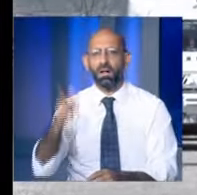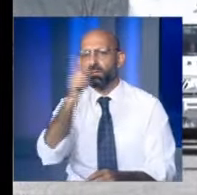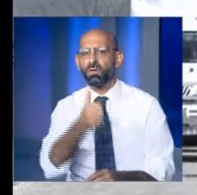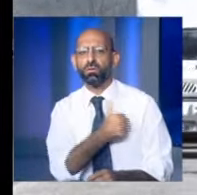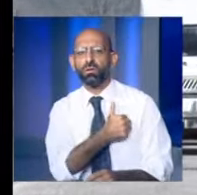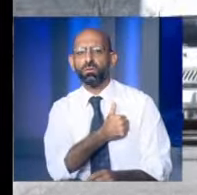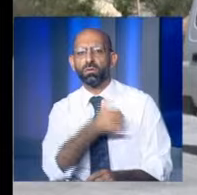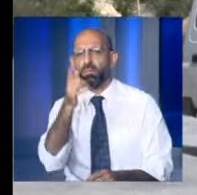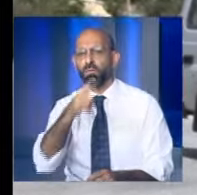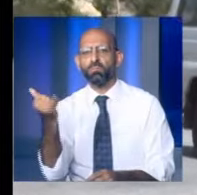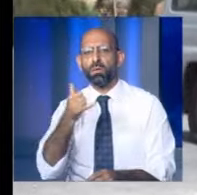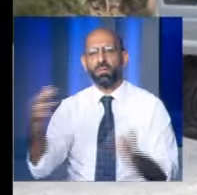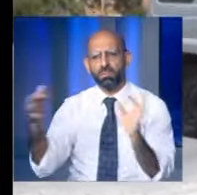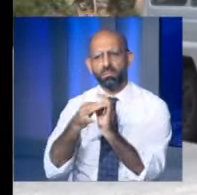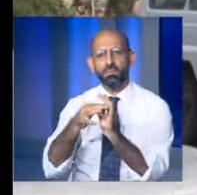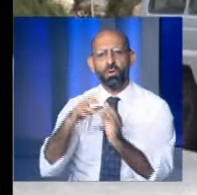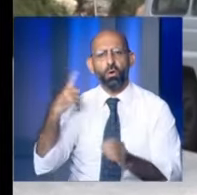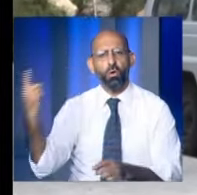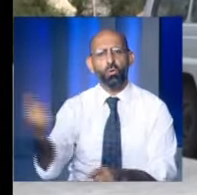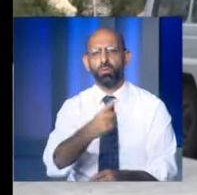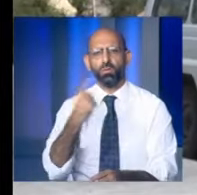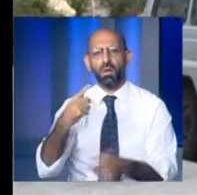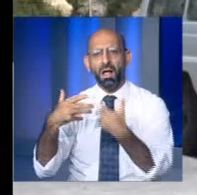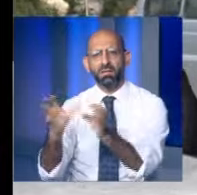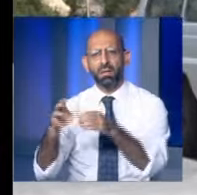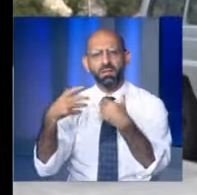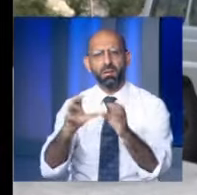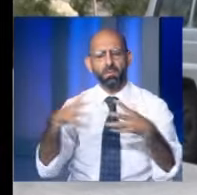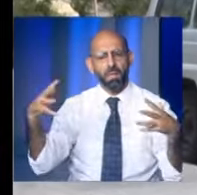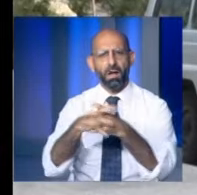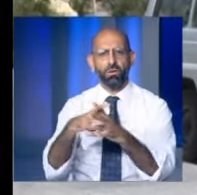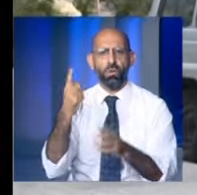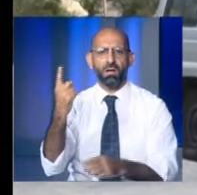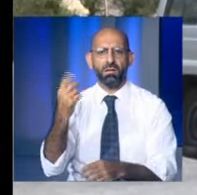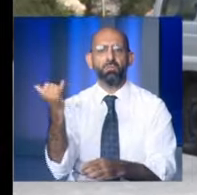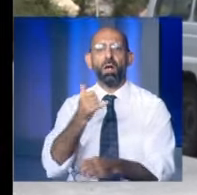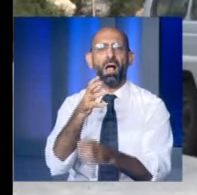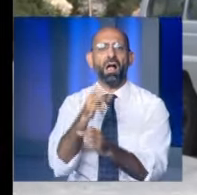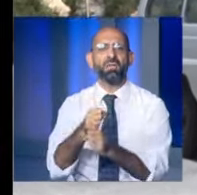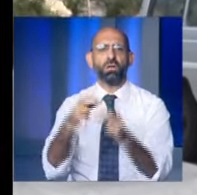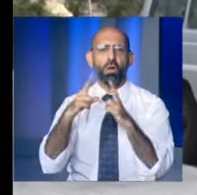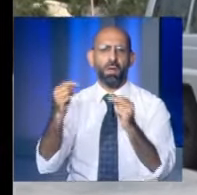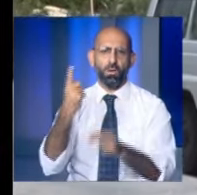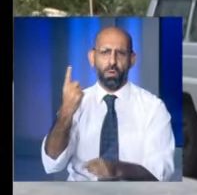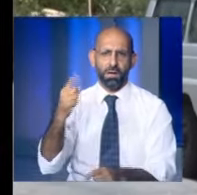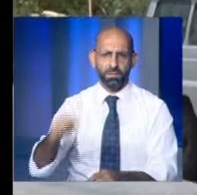اليومي، كما لا يزال الجيش يتمتع بعلاقات ممتازة مع المكونات الطائفية والمذهبية